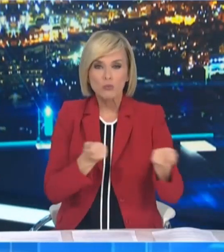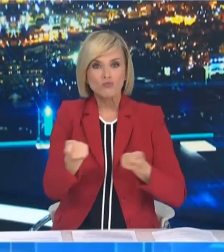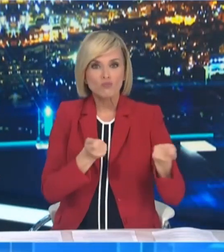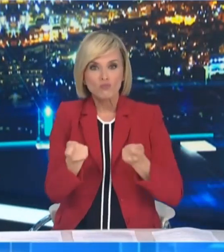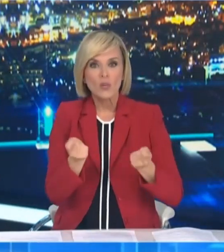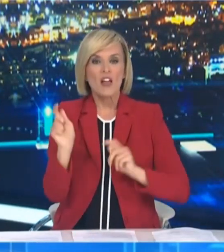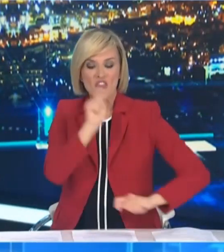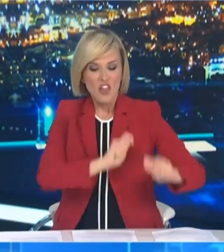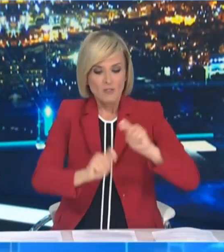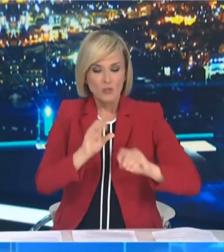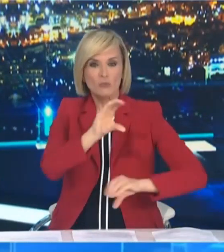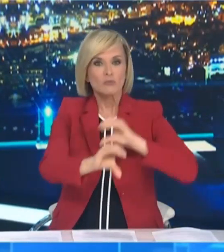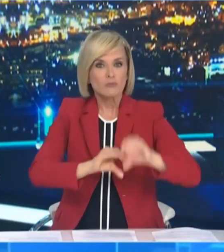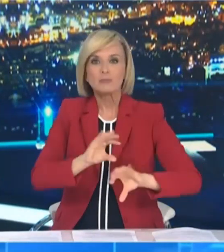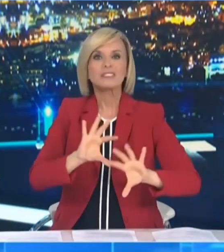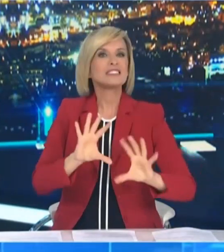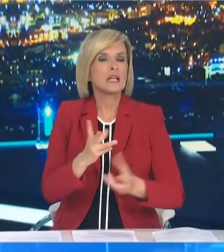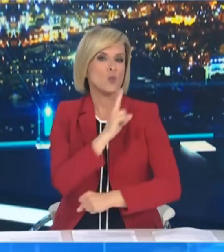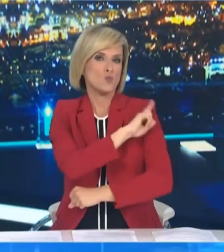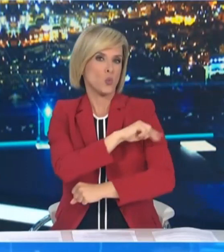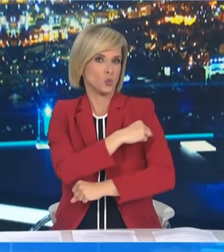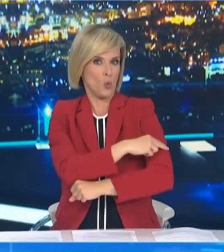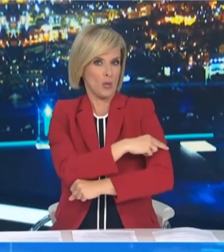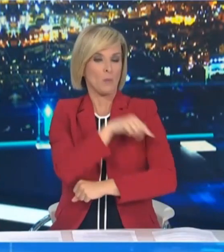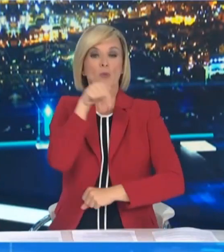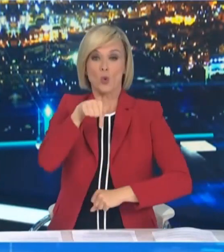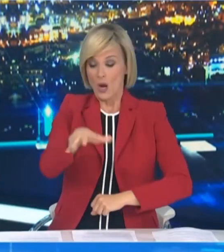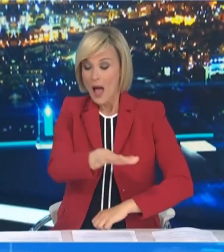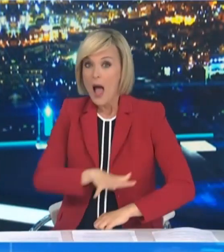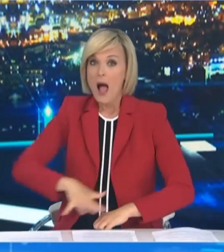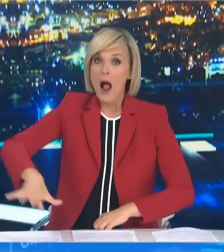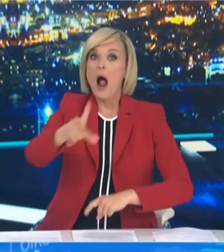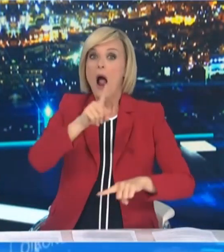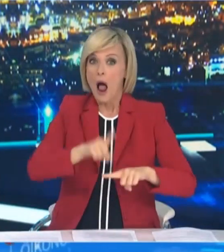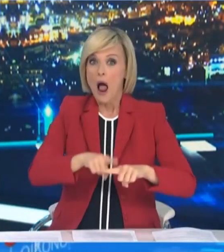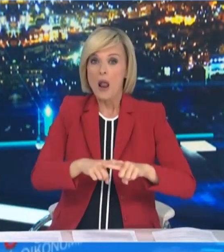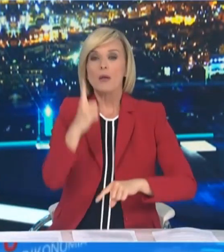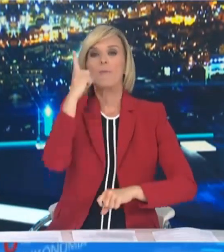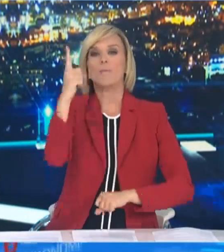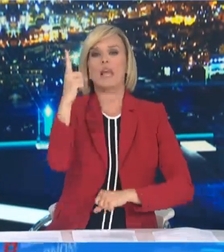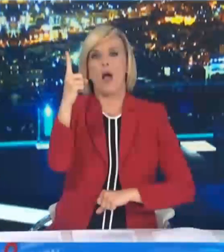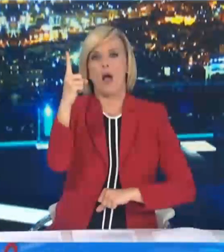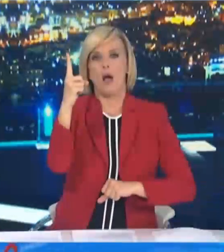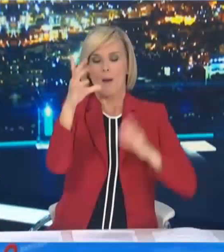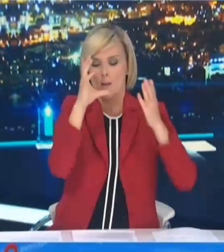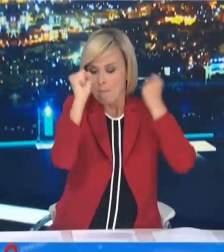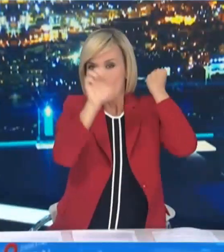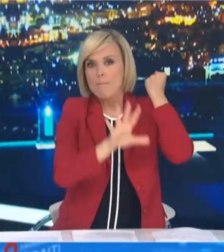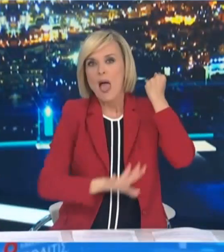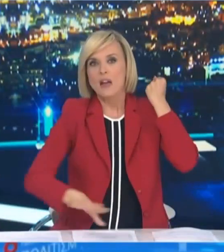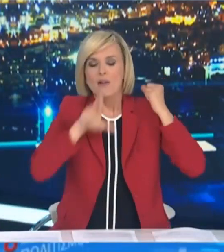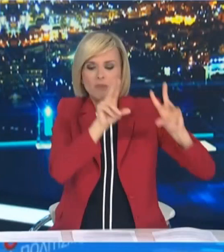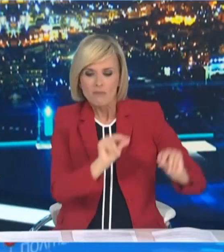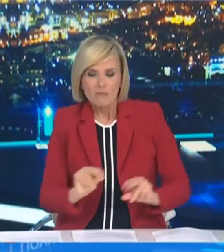Υγείας. Συγκεκριμένα, όλη η Ελλάδα είναι και πάλι μία υγειονομική περιφέρεια. Ένα ενιαίο